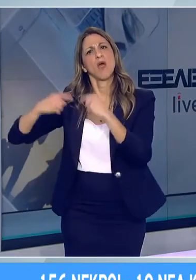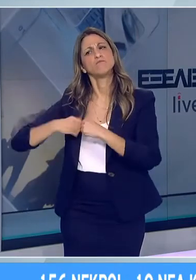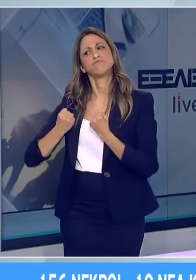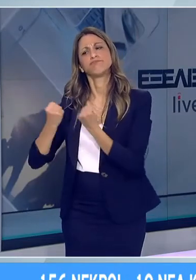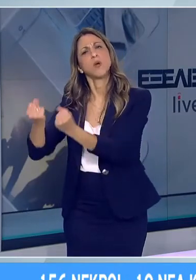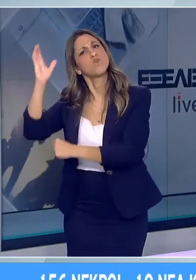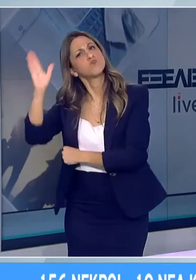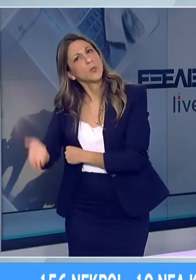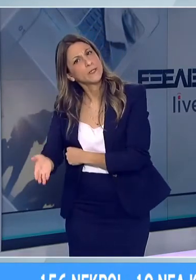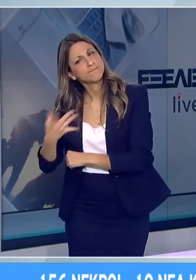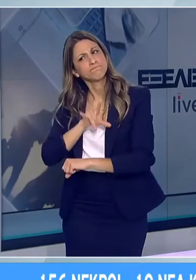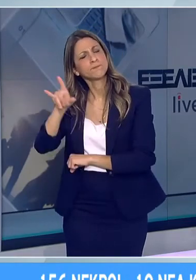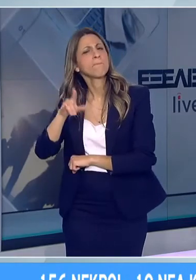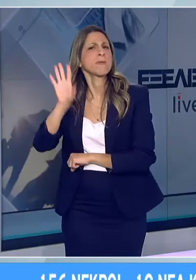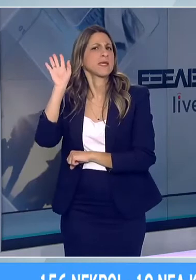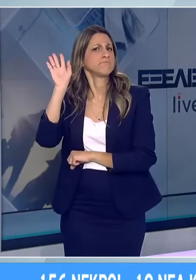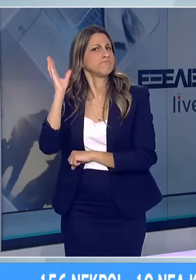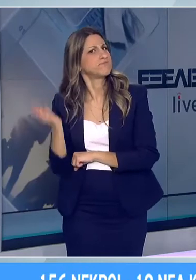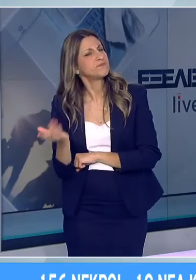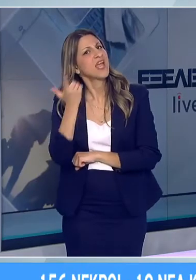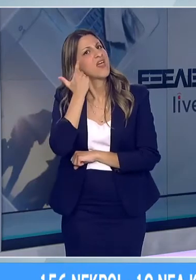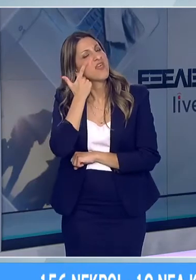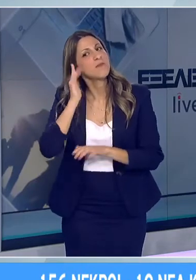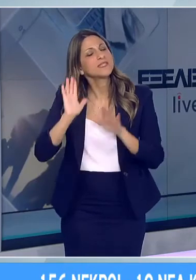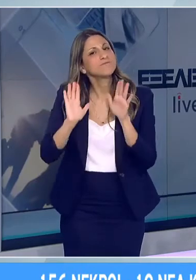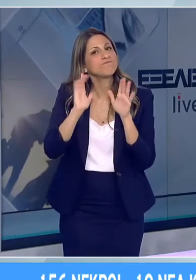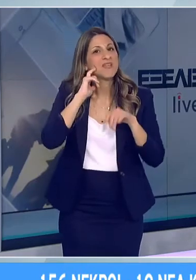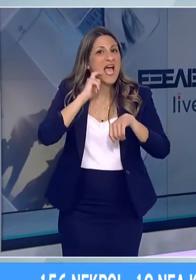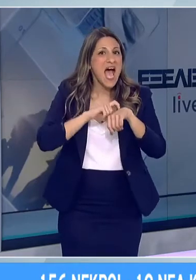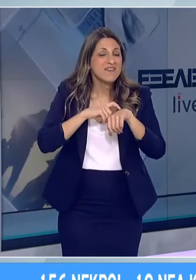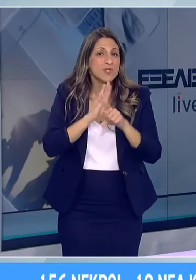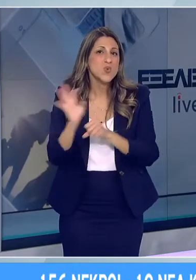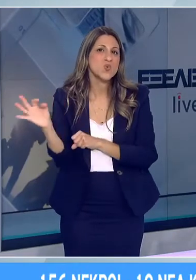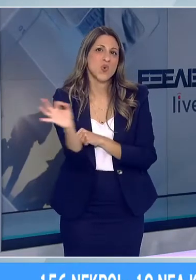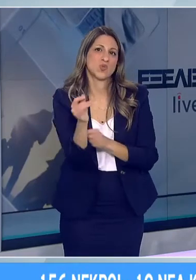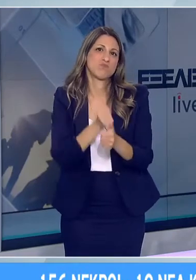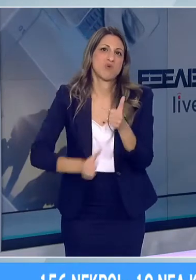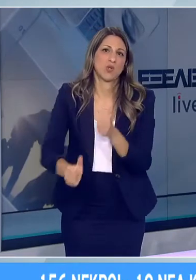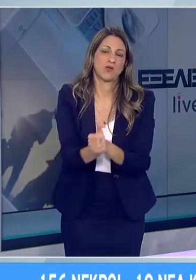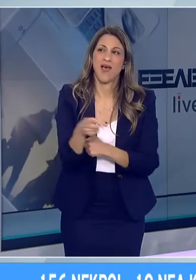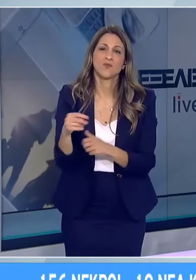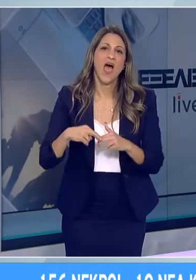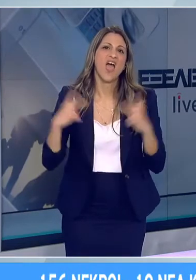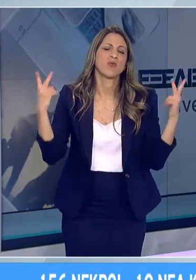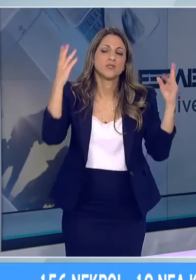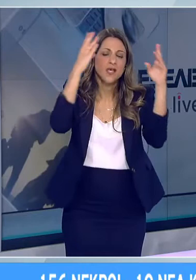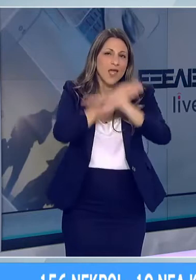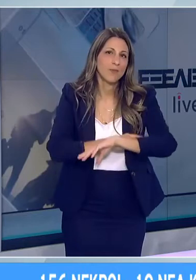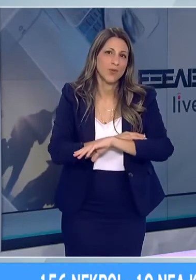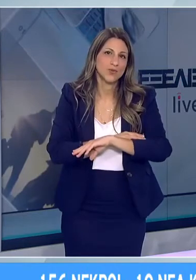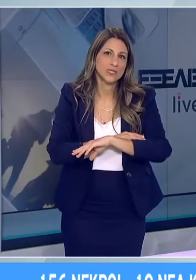υγιεινής επαγρύπνησης για την υγεία μας μπροστά σε έναν άγνωστο και σιωπηλό και ύπουλο εχθρό, που μπορεί να τον ελέγξει, ας πούμε, μία ή δύο μέρες